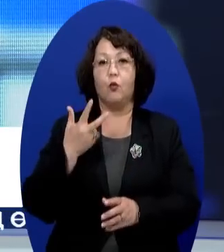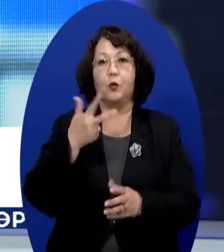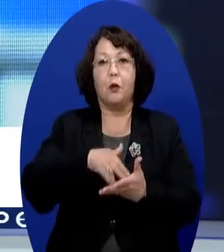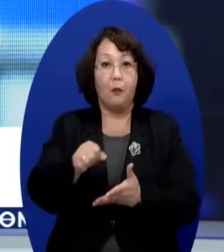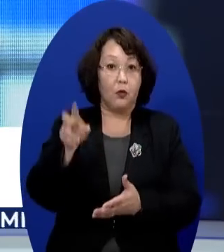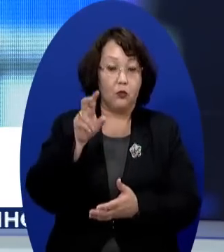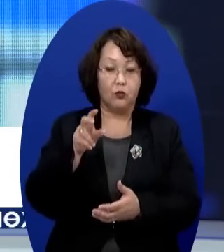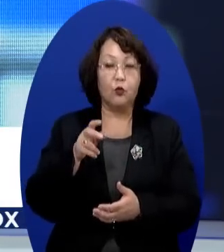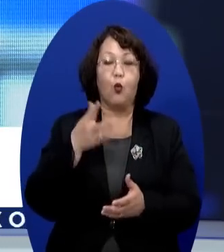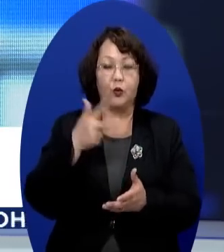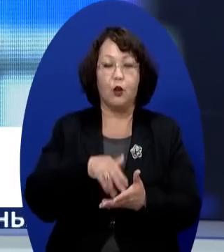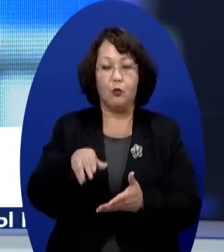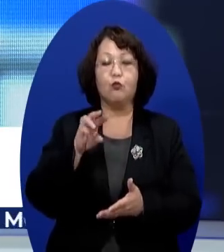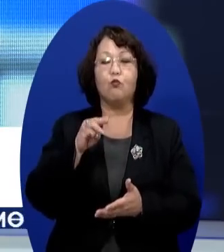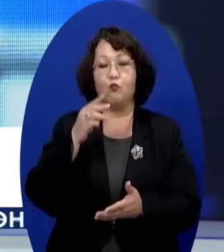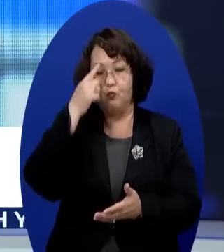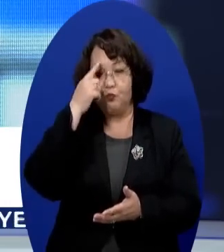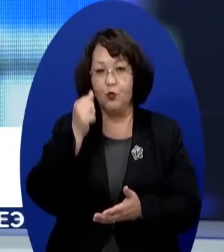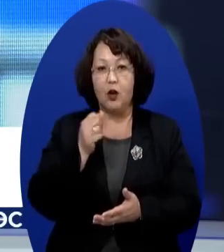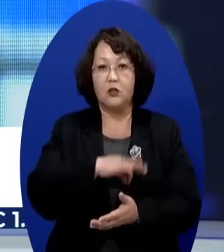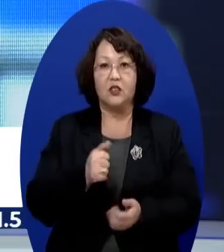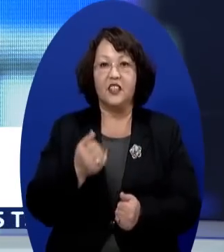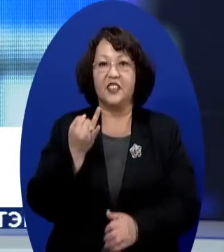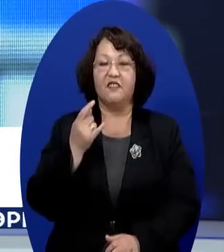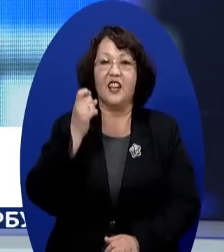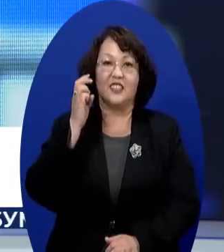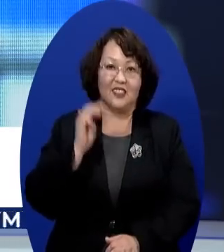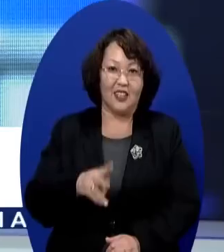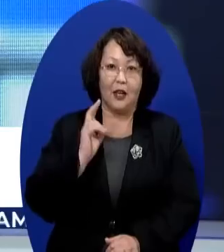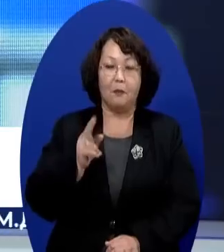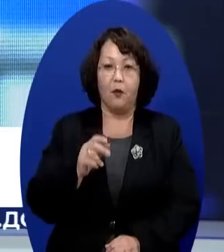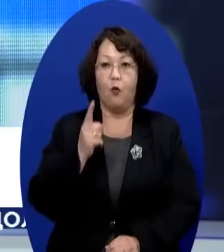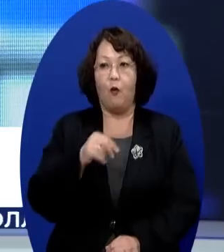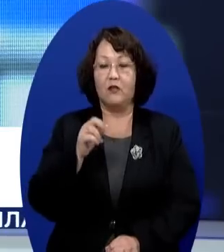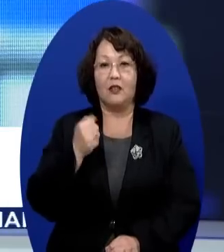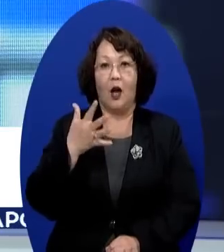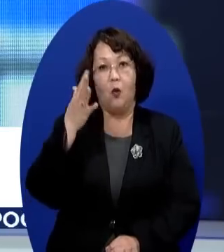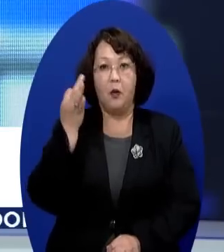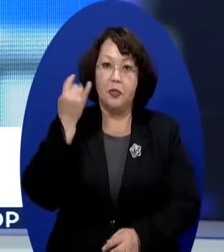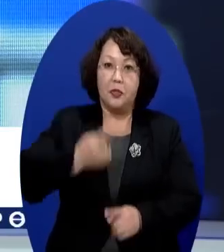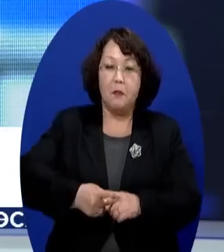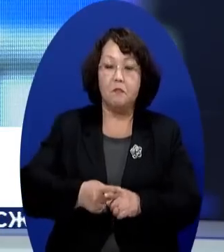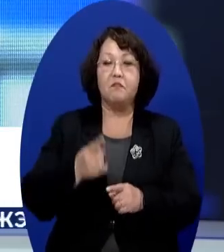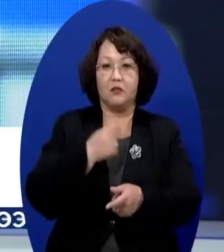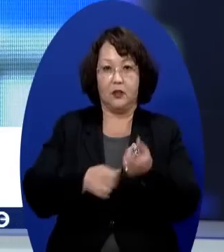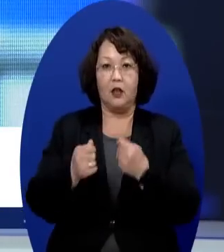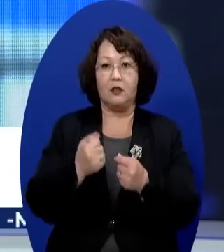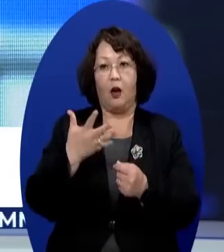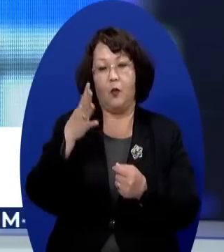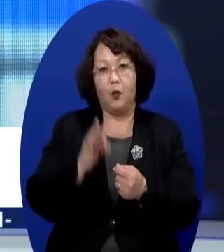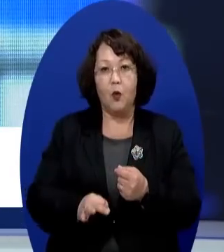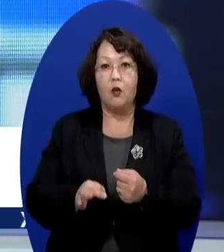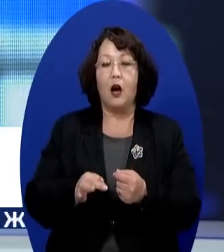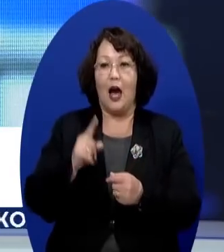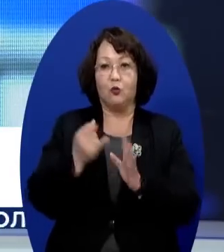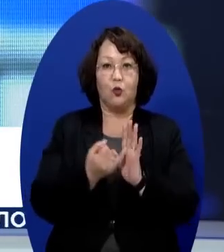болгон олгосон. InvestCore банкны санхүүгийн байгууллага нэмээд хувьцааныхаа 5% олон нийтэд санал болгож байгаа юм байна. За олон нийтээс татах